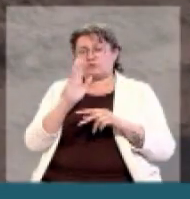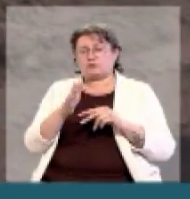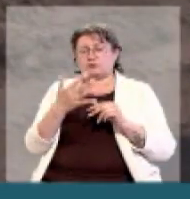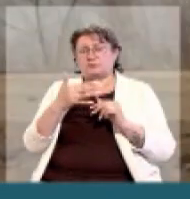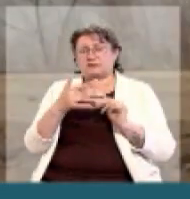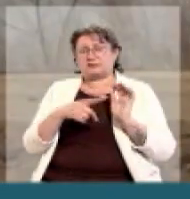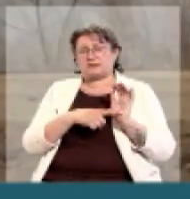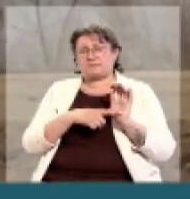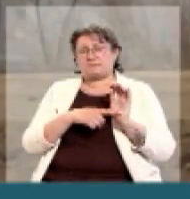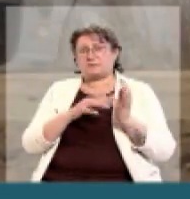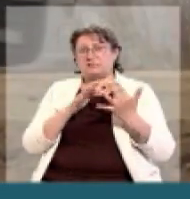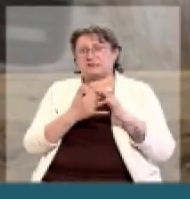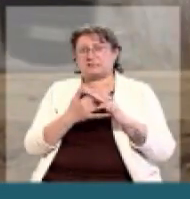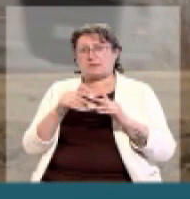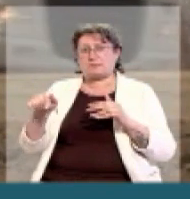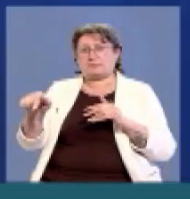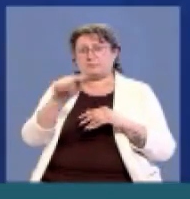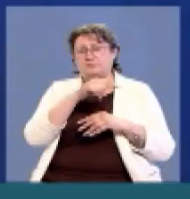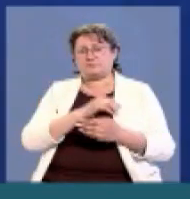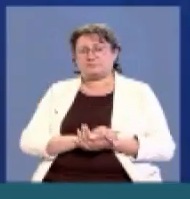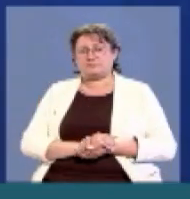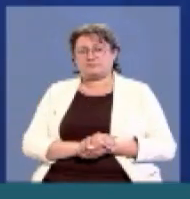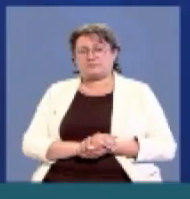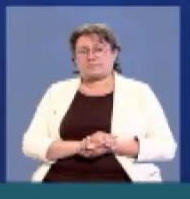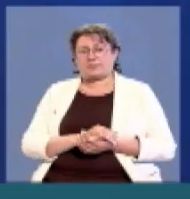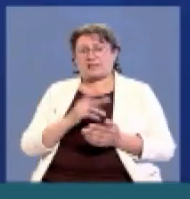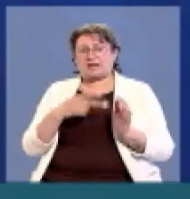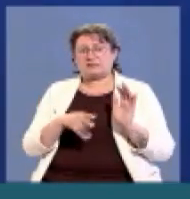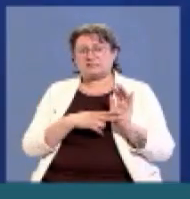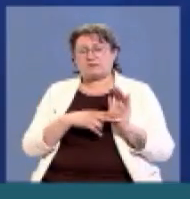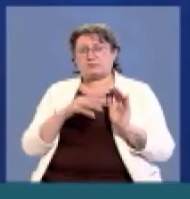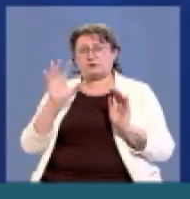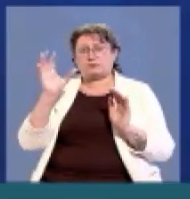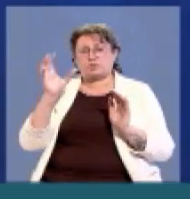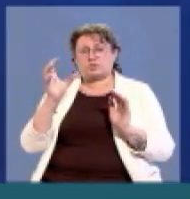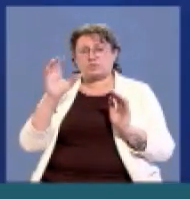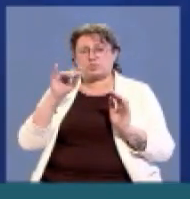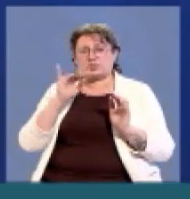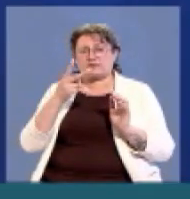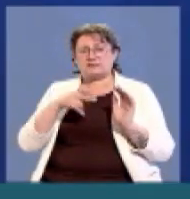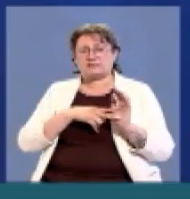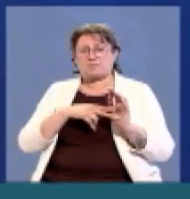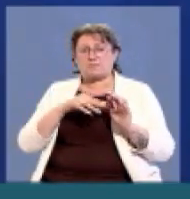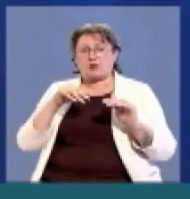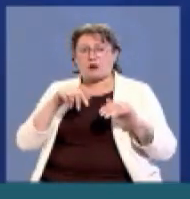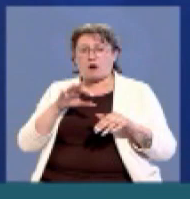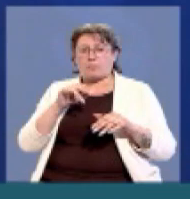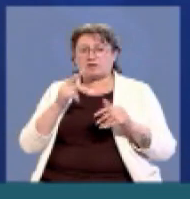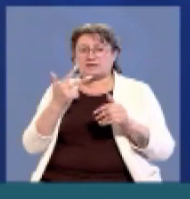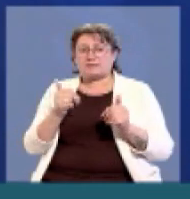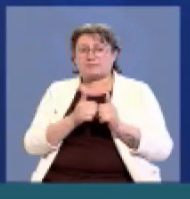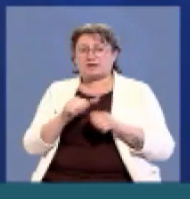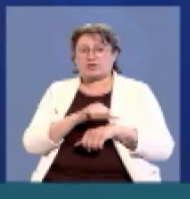охвачено 57 сельских населенных пунктов, из которых 27 спутниковые, 27 опорные и 3